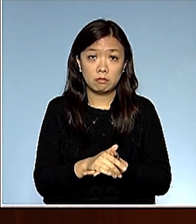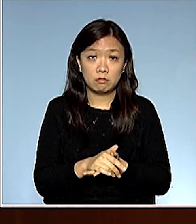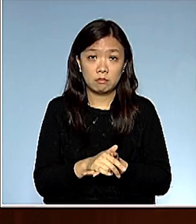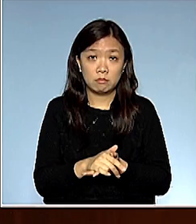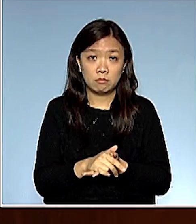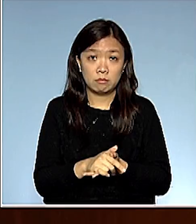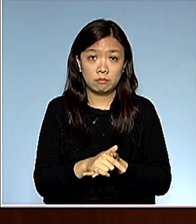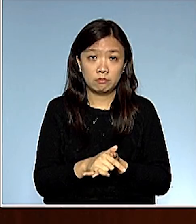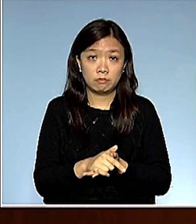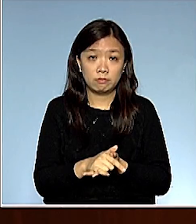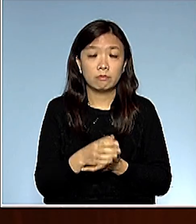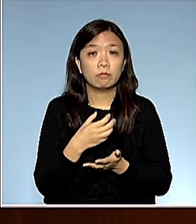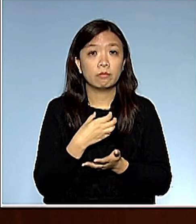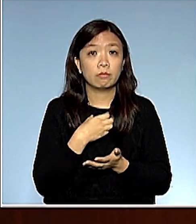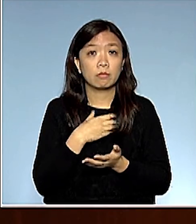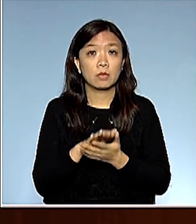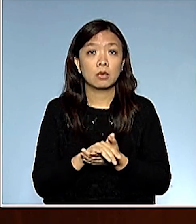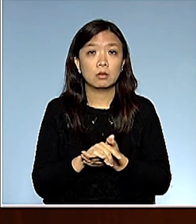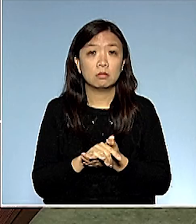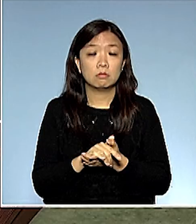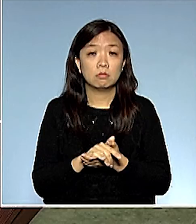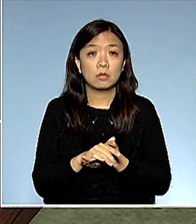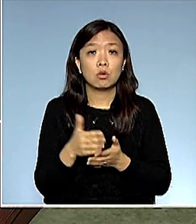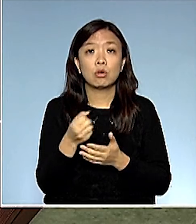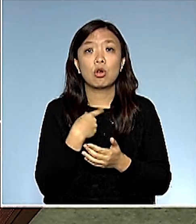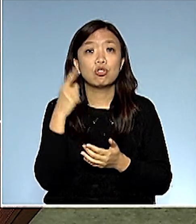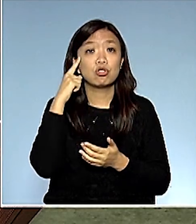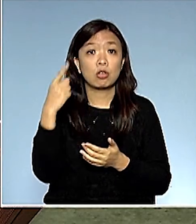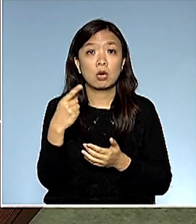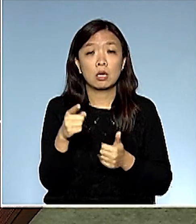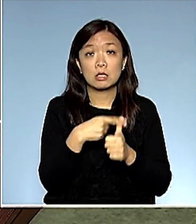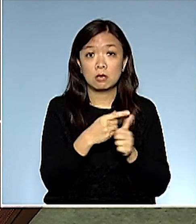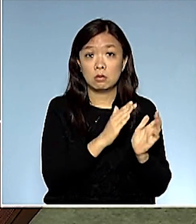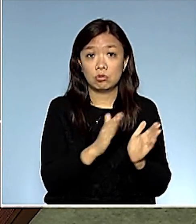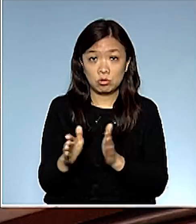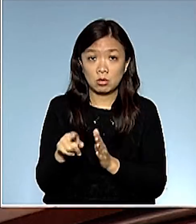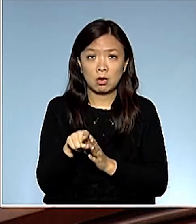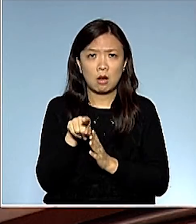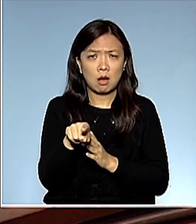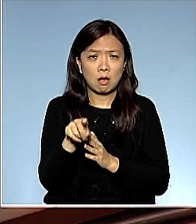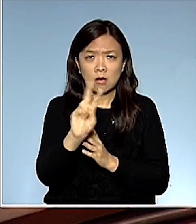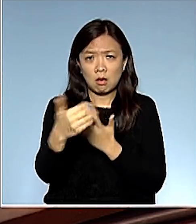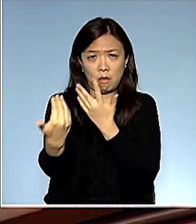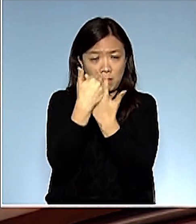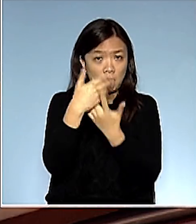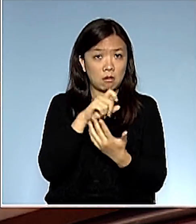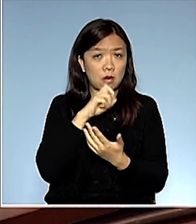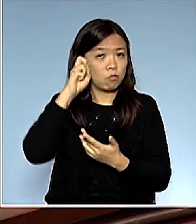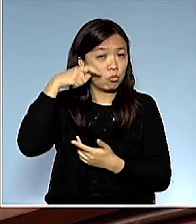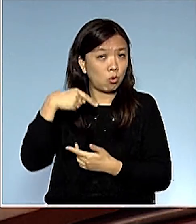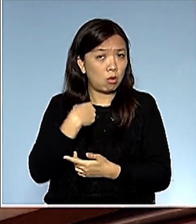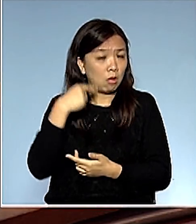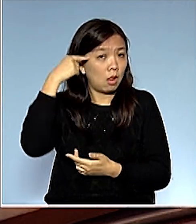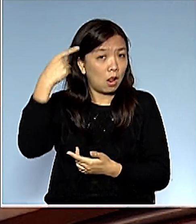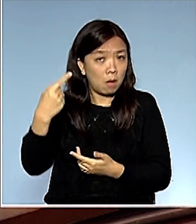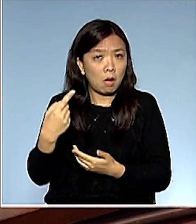犯？ 主席，我想你先處理了你自己都認為被冒犯的猜測你的動機和挑戰你的決